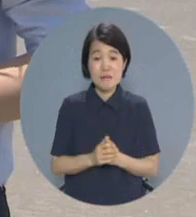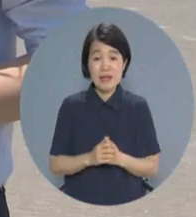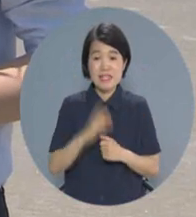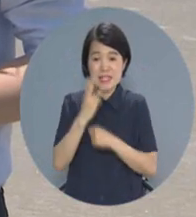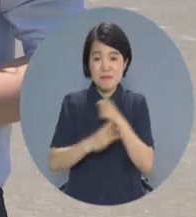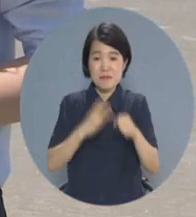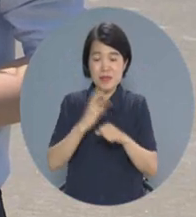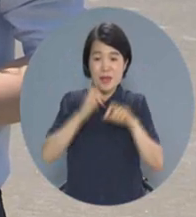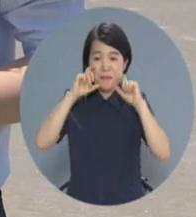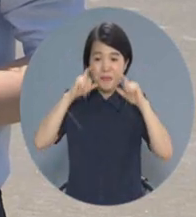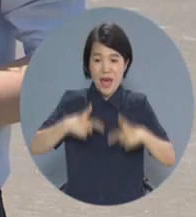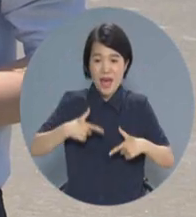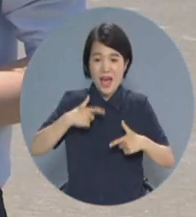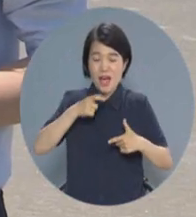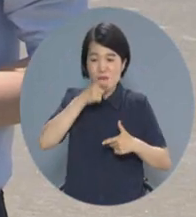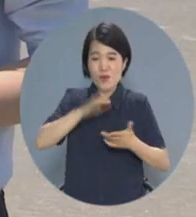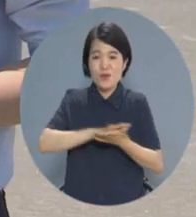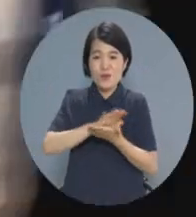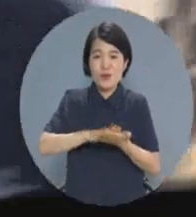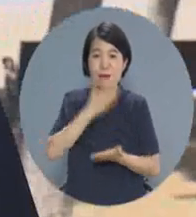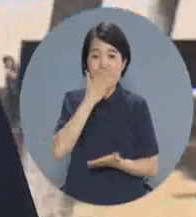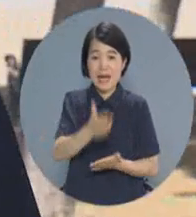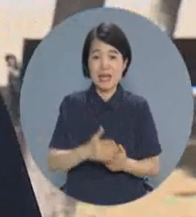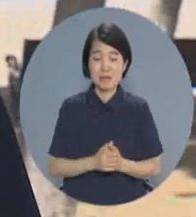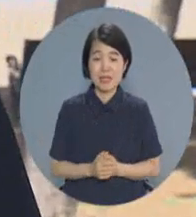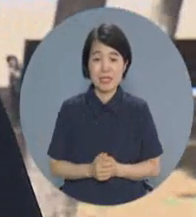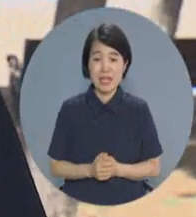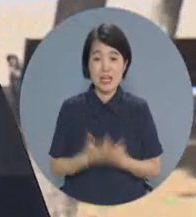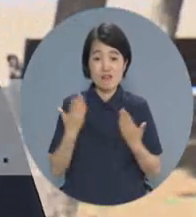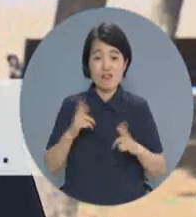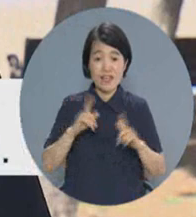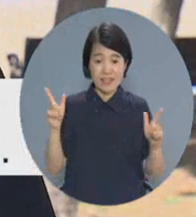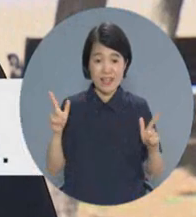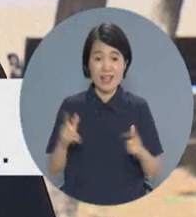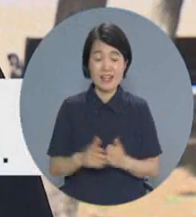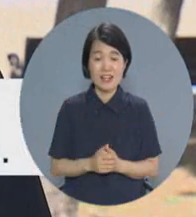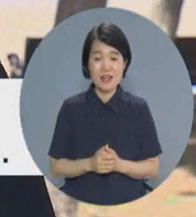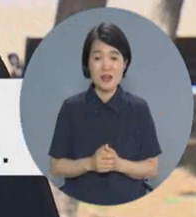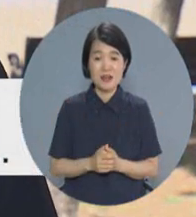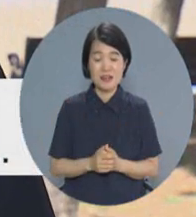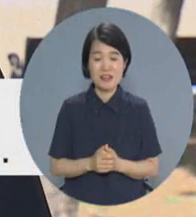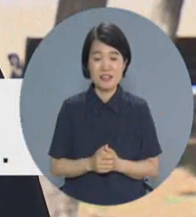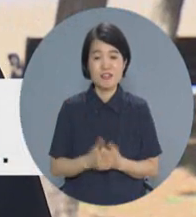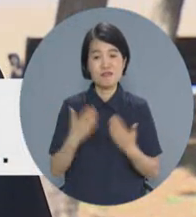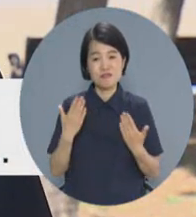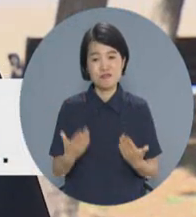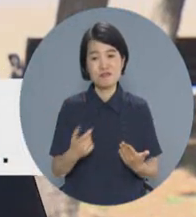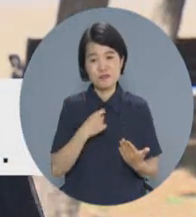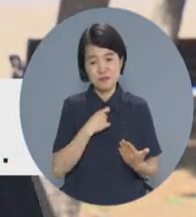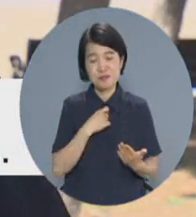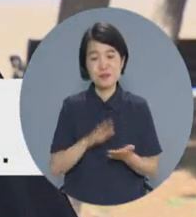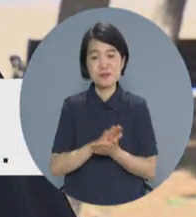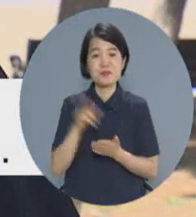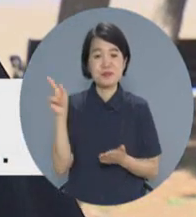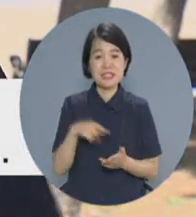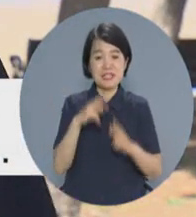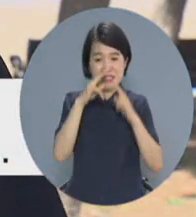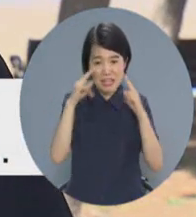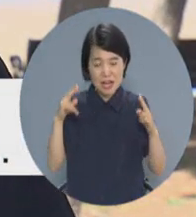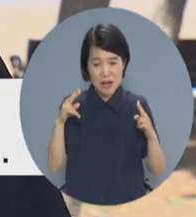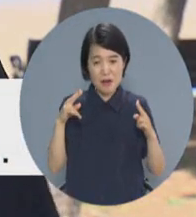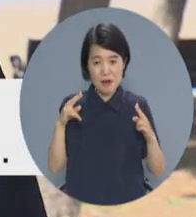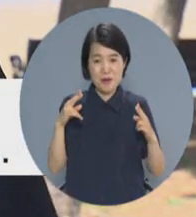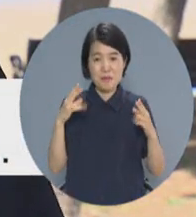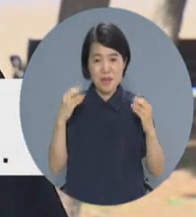벗고 해수욕을 즐길 수 있게 됐습니다. 쉬는 날이라 그냥 바람도 쐴 겸 해가지고 놀러 왔어요. 텐트 다 치고